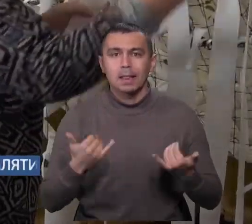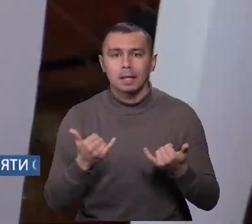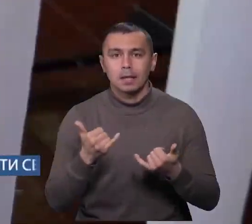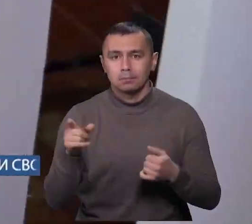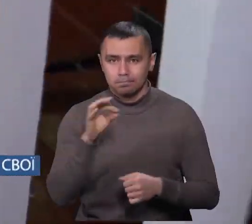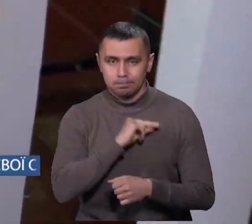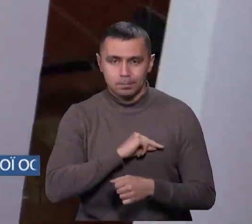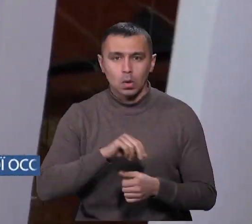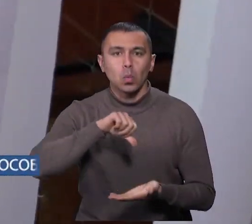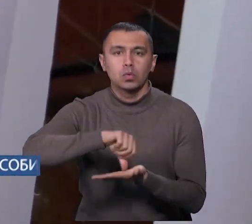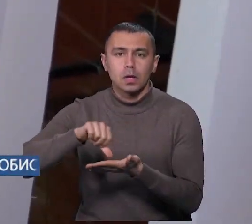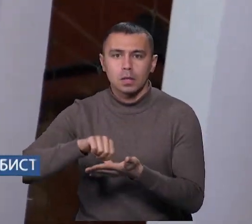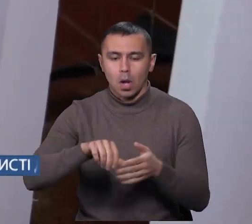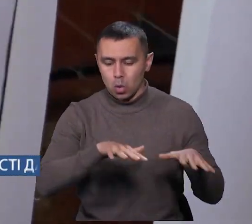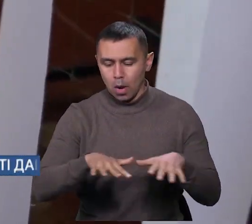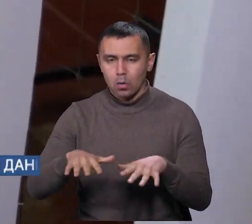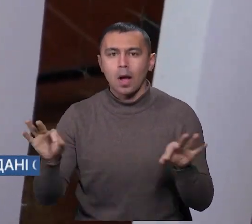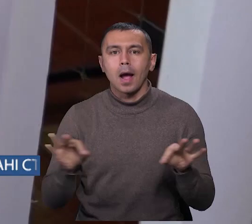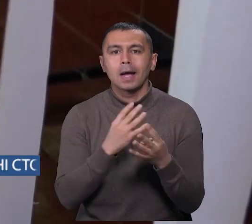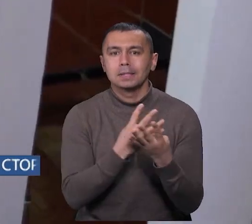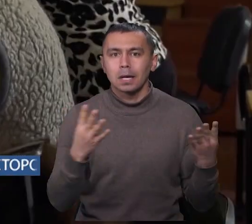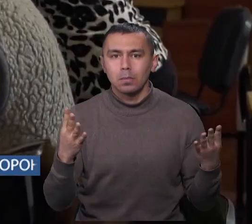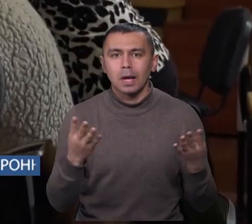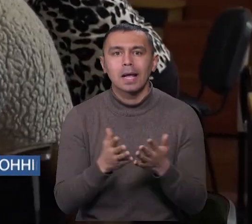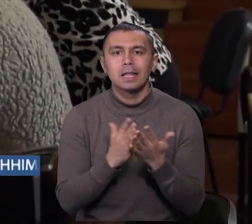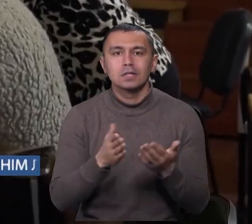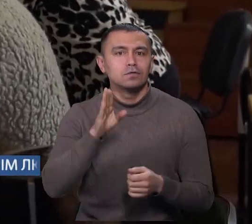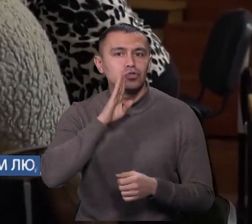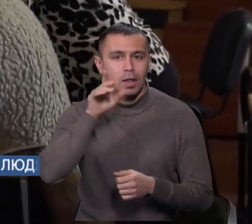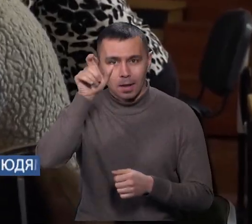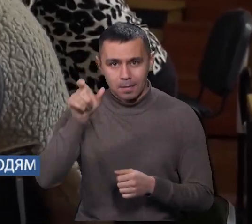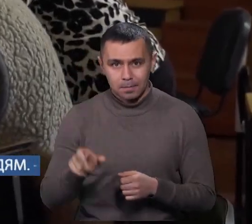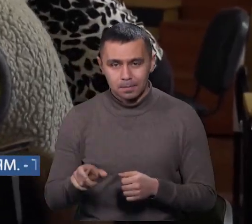ними працюють учасники вокального ансамблю «Книжківчанка».